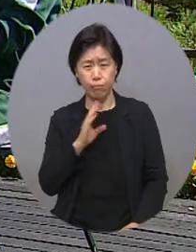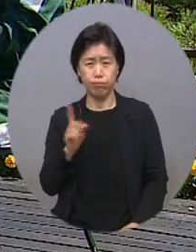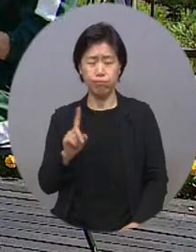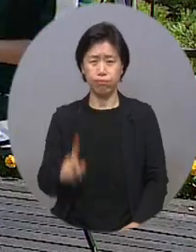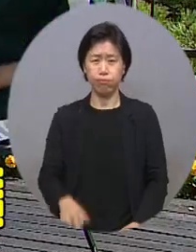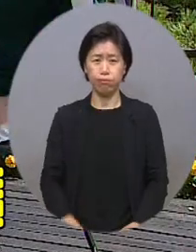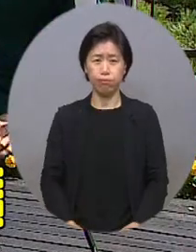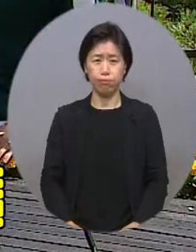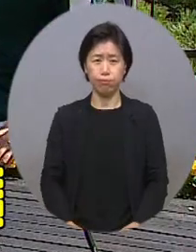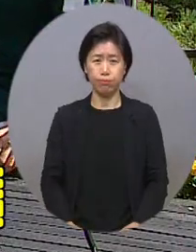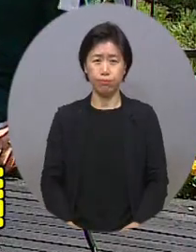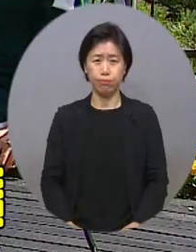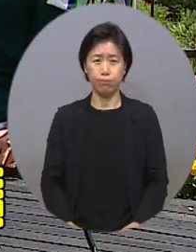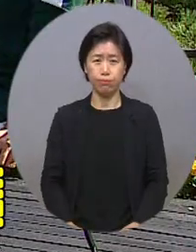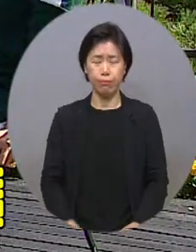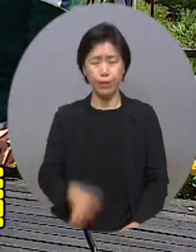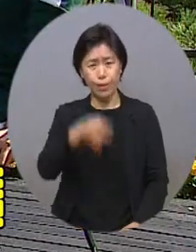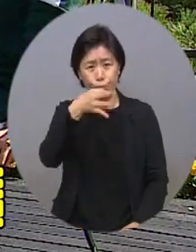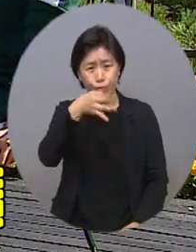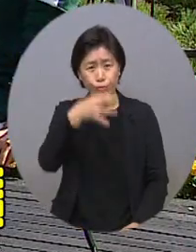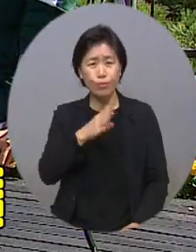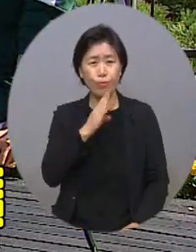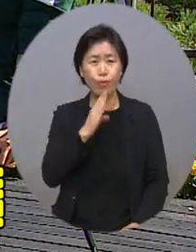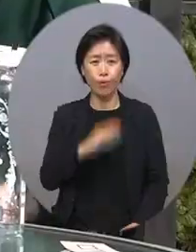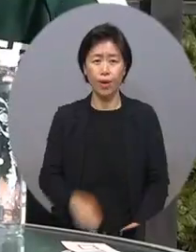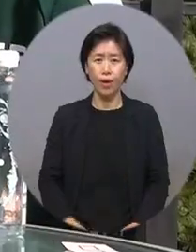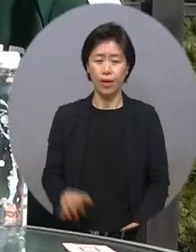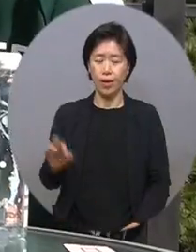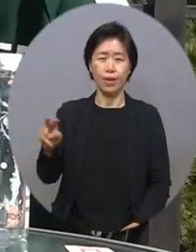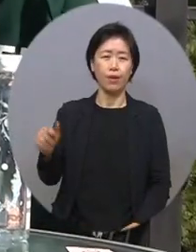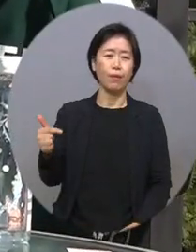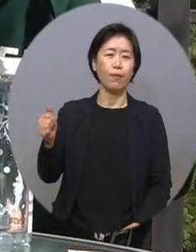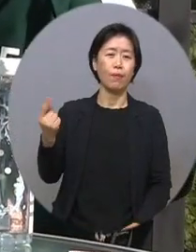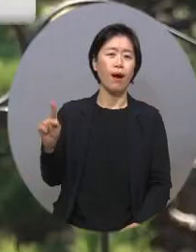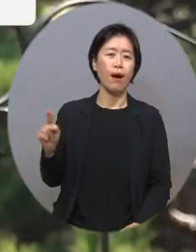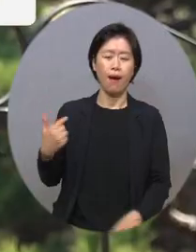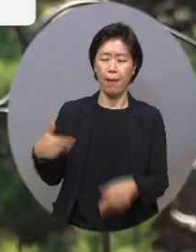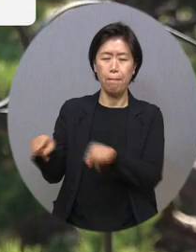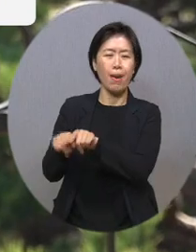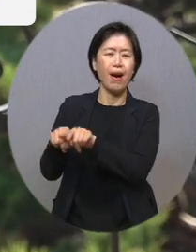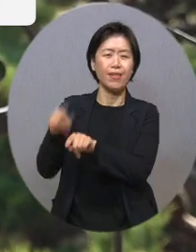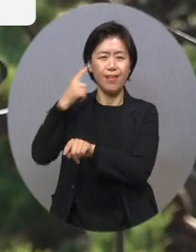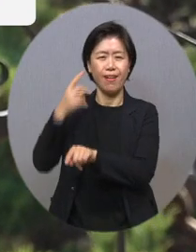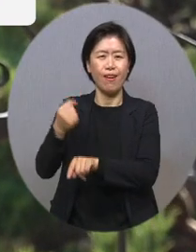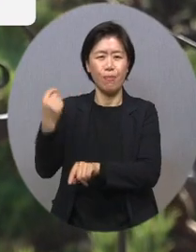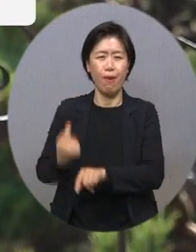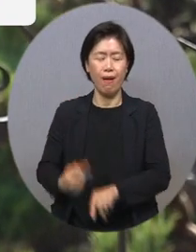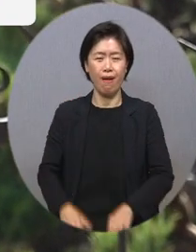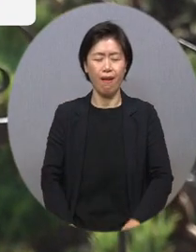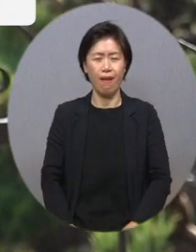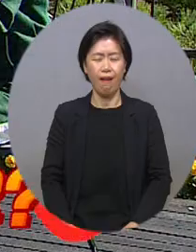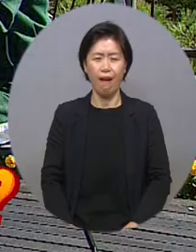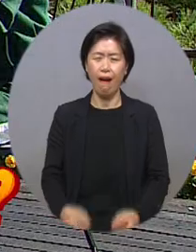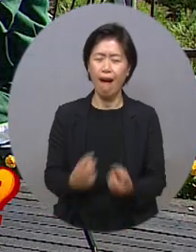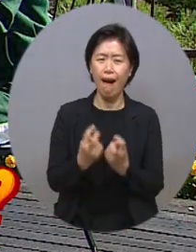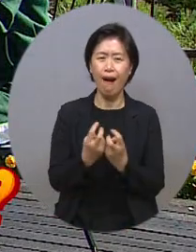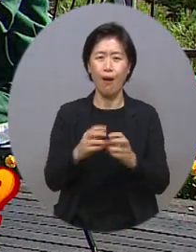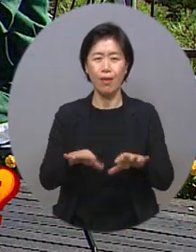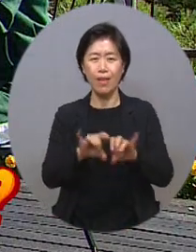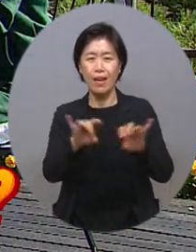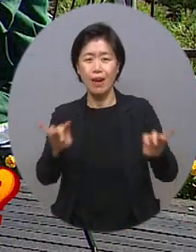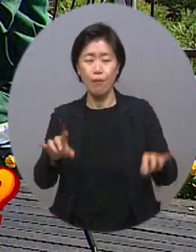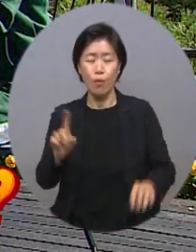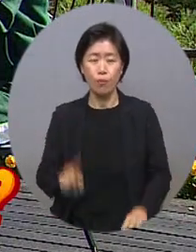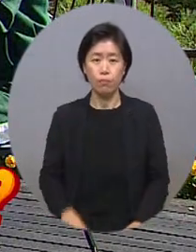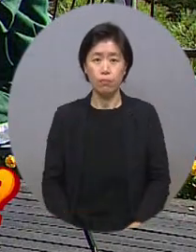데가 없네. 그러면 너무 힘든데. 연합이 입고 왔는데. 나도 연합 입고 왔는데. 편먹기. 그럼 잘 치는 사람만